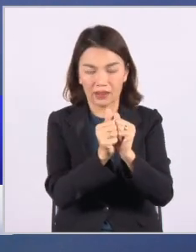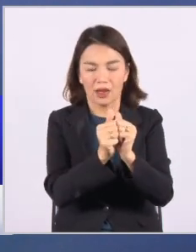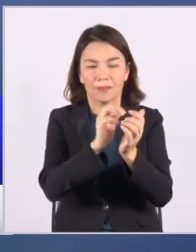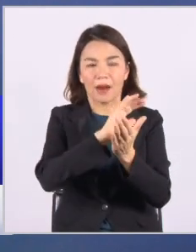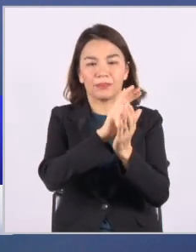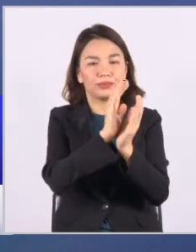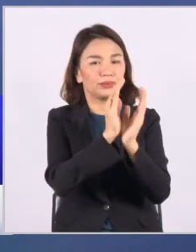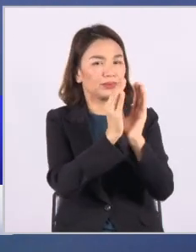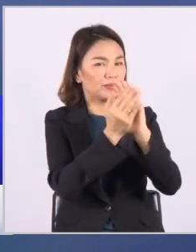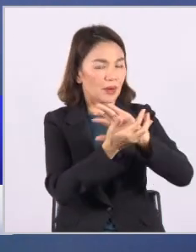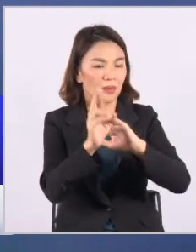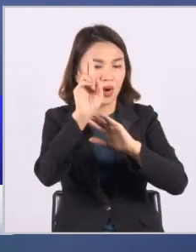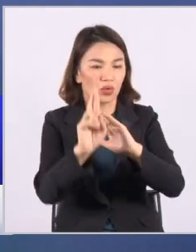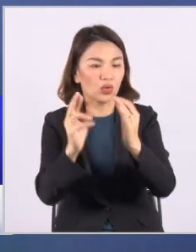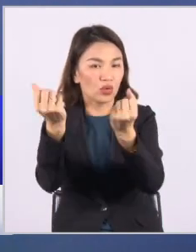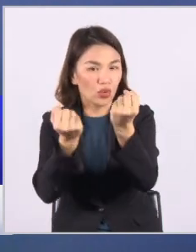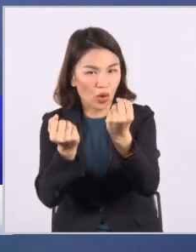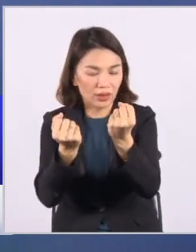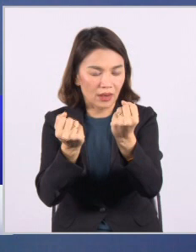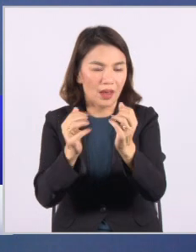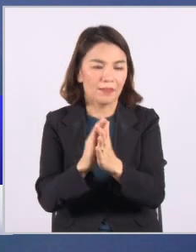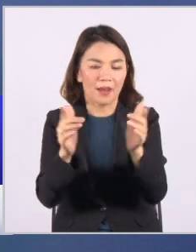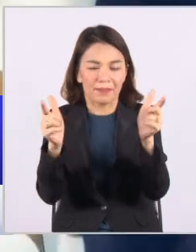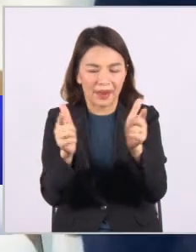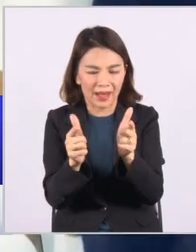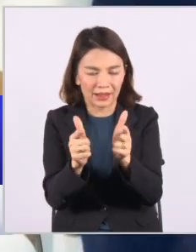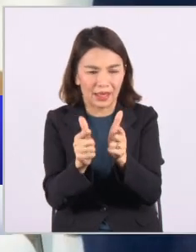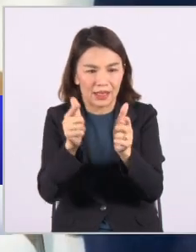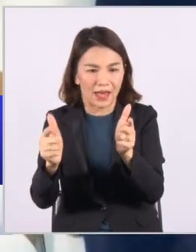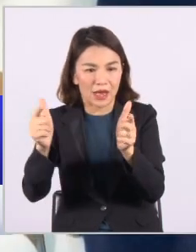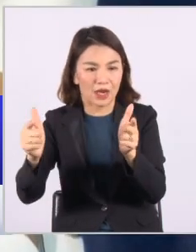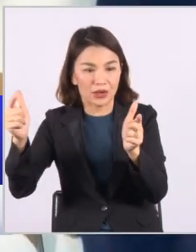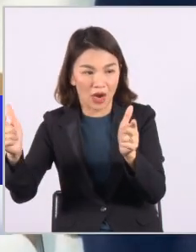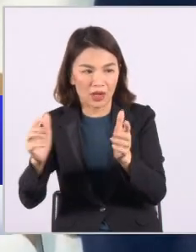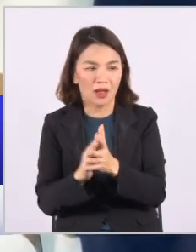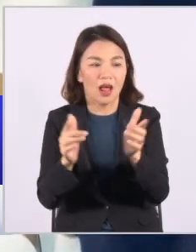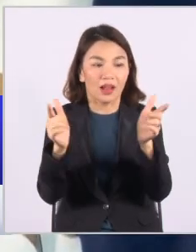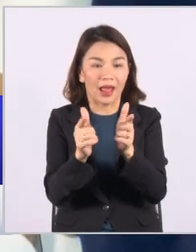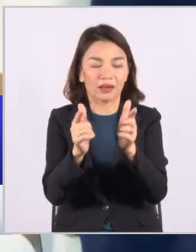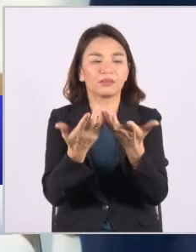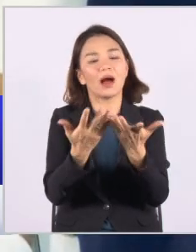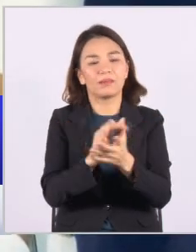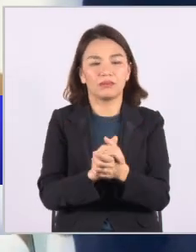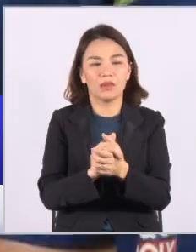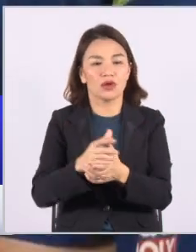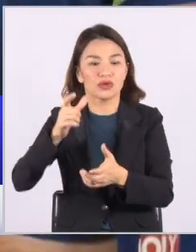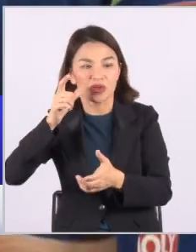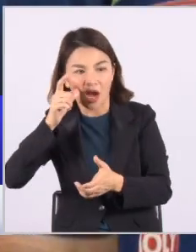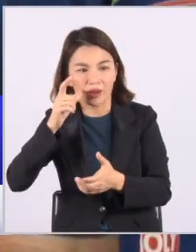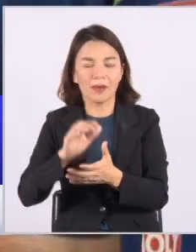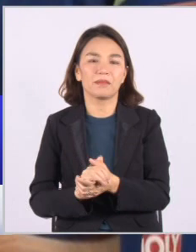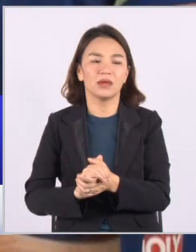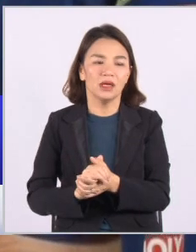ไม่ว่าจะเป็นรุ่นรถเนี่ยตั้งแต่รุ่นเล็กอย่าง Super Eco ไปจนถึงรุ่นรถใหญ่ที่สุดนะคะอย่าง Super Car GT 3